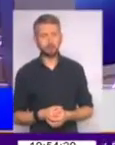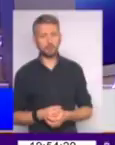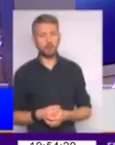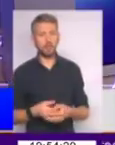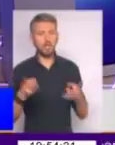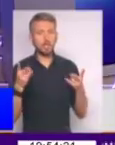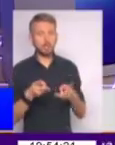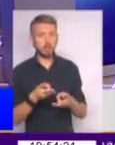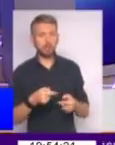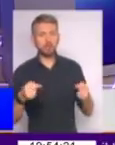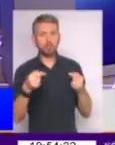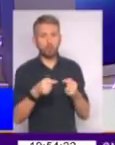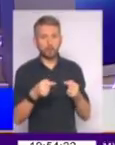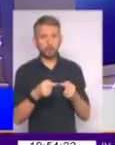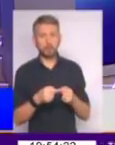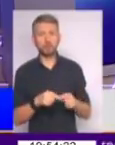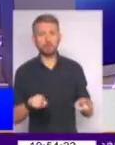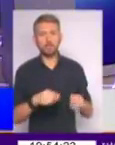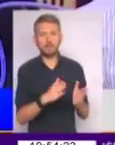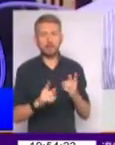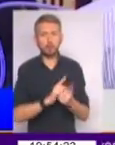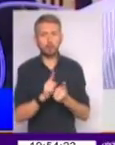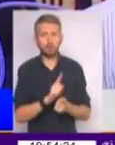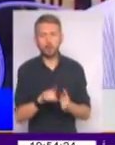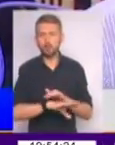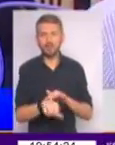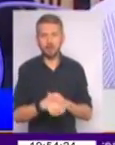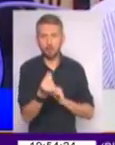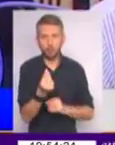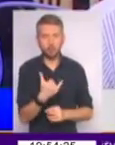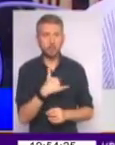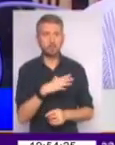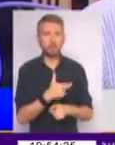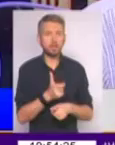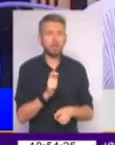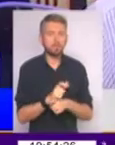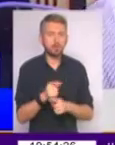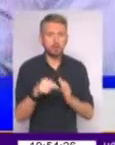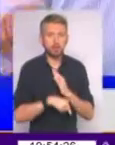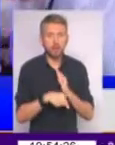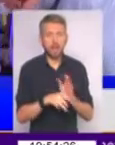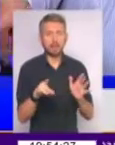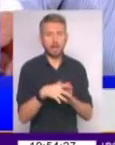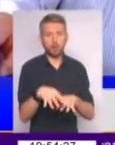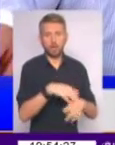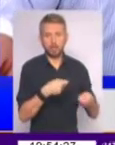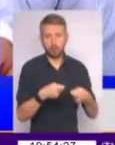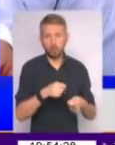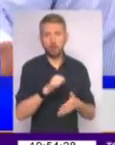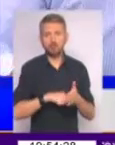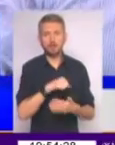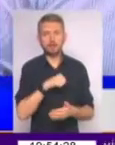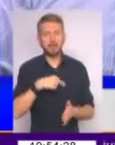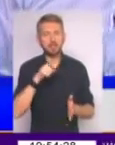Треба відповідно створити системи реформування, щоб не крали гроші. В нас було найбільше корупованство енергоринку через саме дешеві